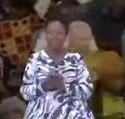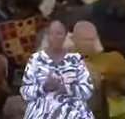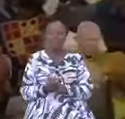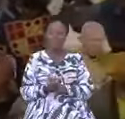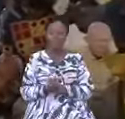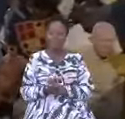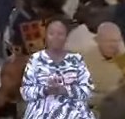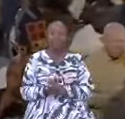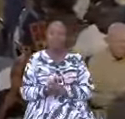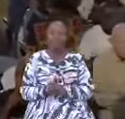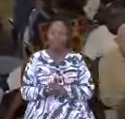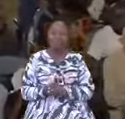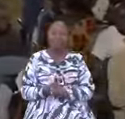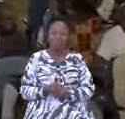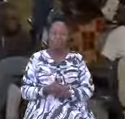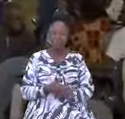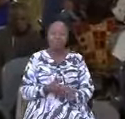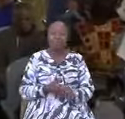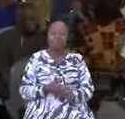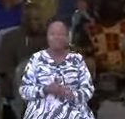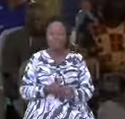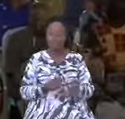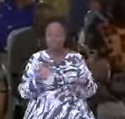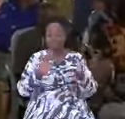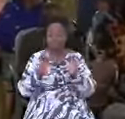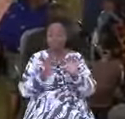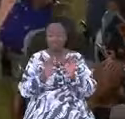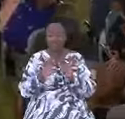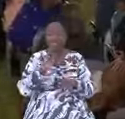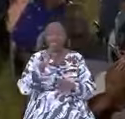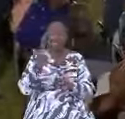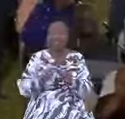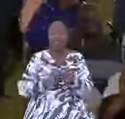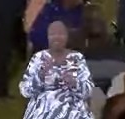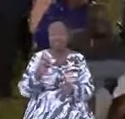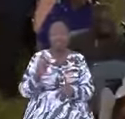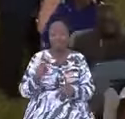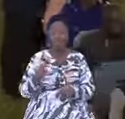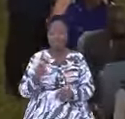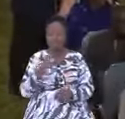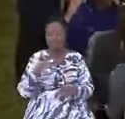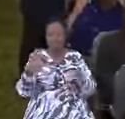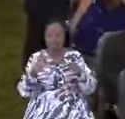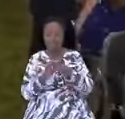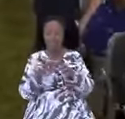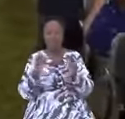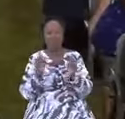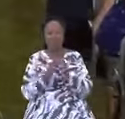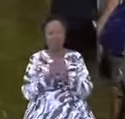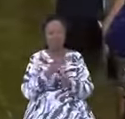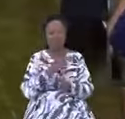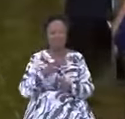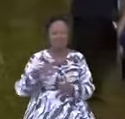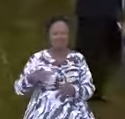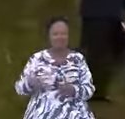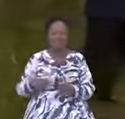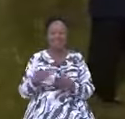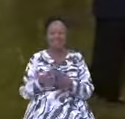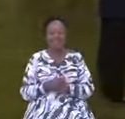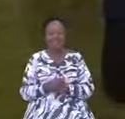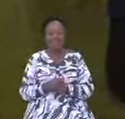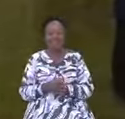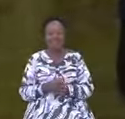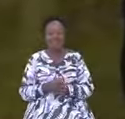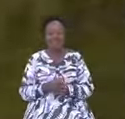si vous écoutez la radio ils vont vous communiquer le numéro appelé l'air pour partager l'expérience la